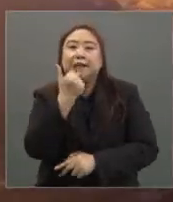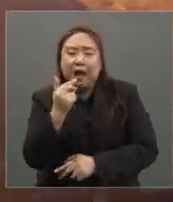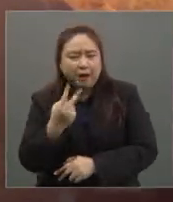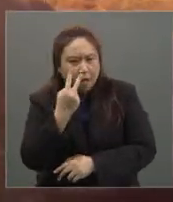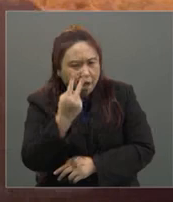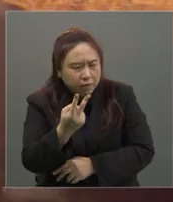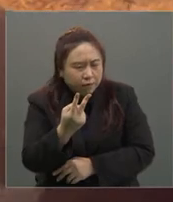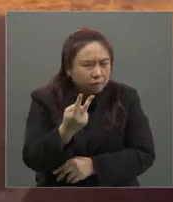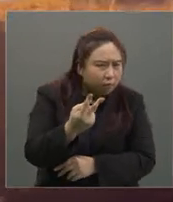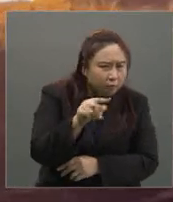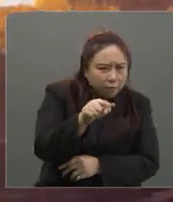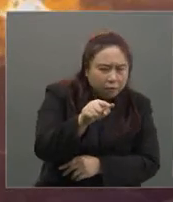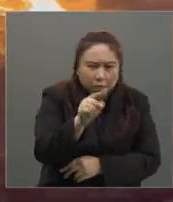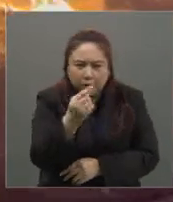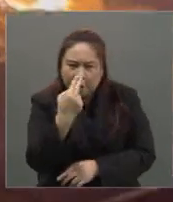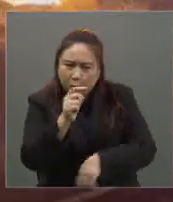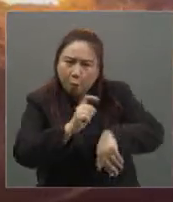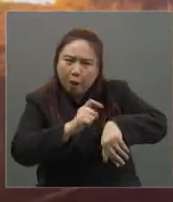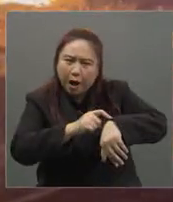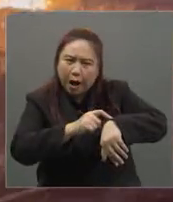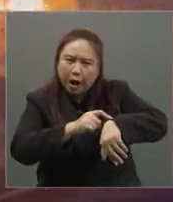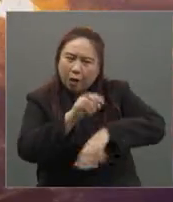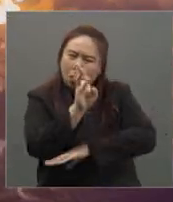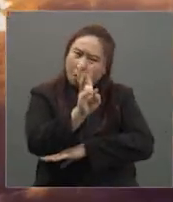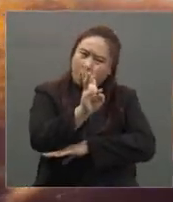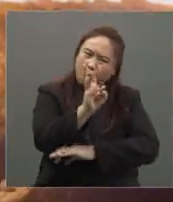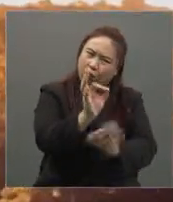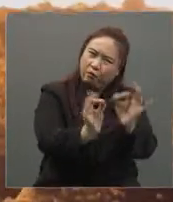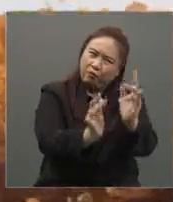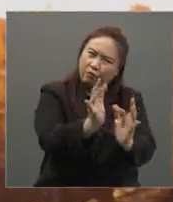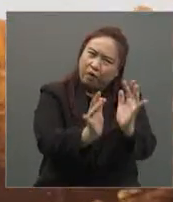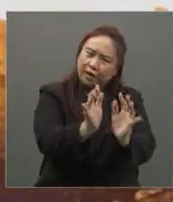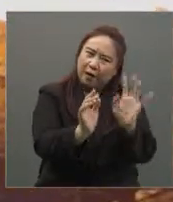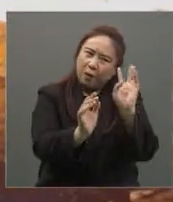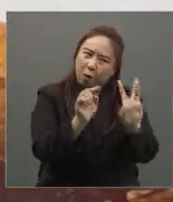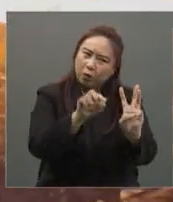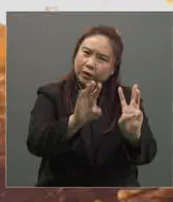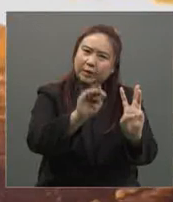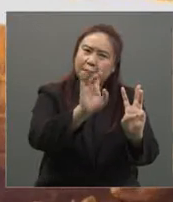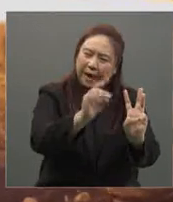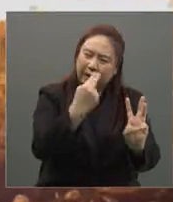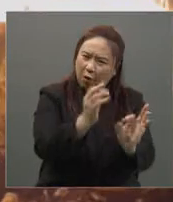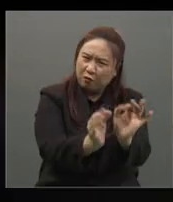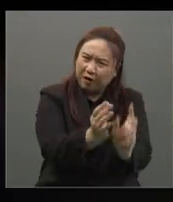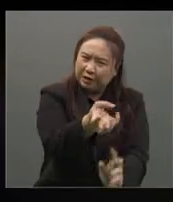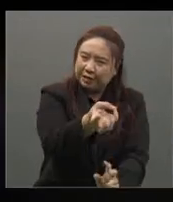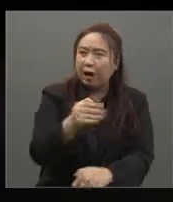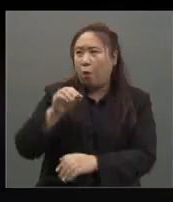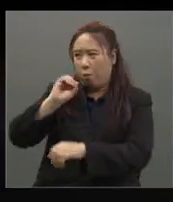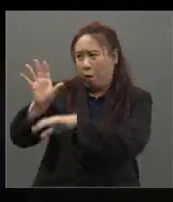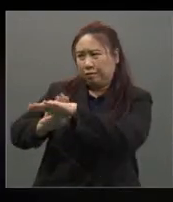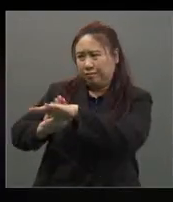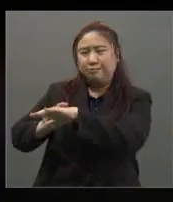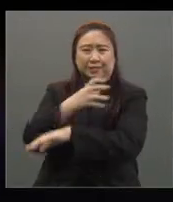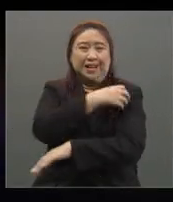เนี่ยเริ่มเห็นไฟเริ่มไหม้ตั้งแต่ราวๆ18:48นก็เลยประสานไปยังเทศบาลเพื่อเร่งดับไฟ